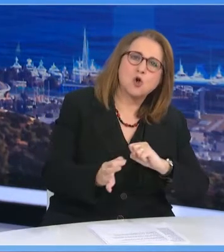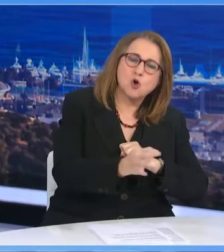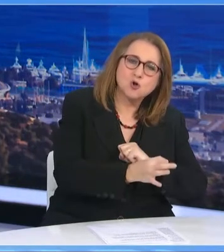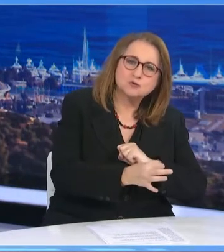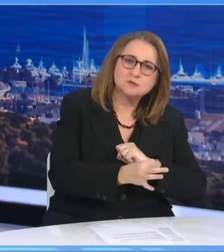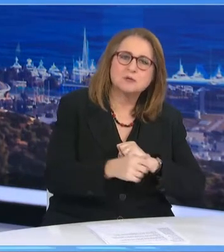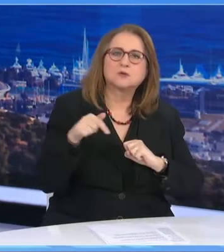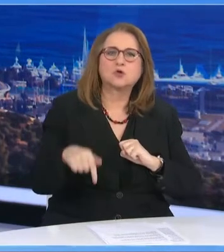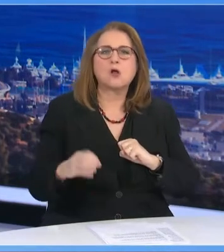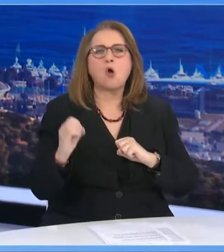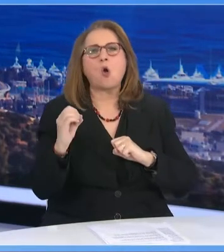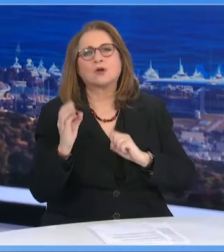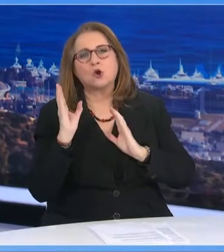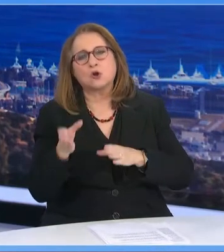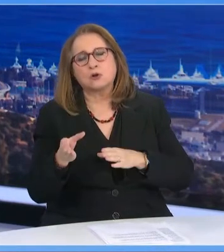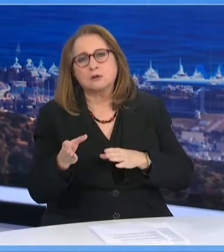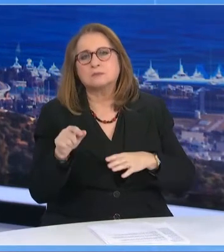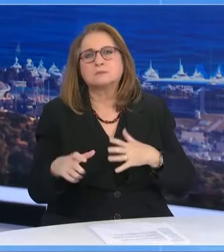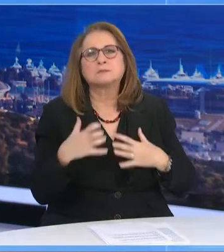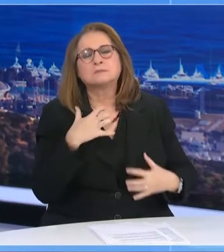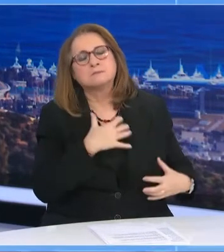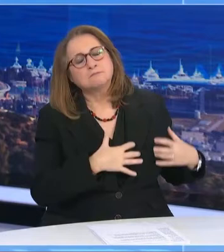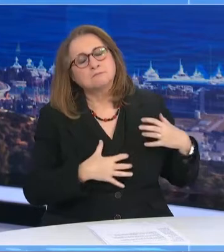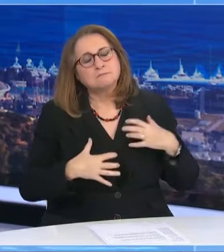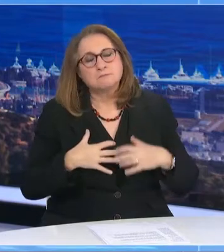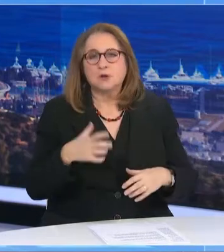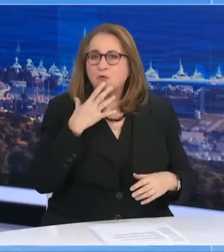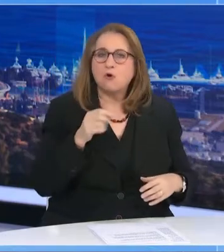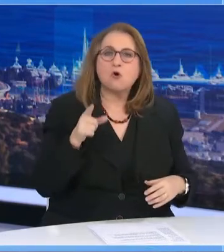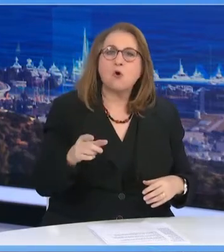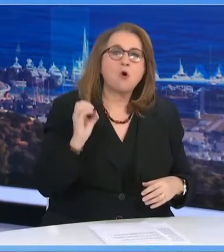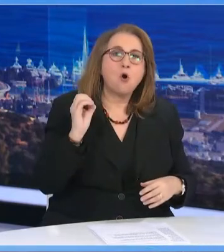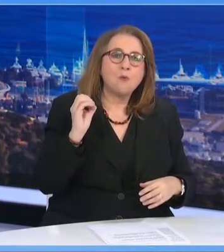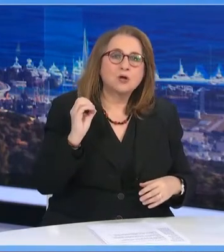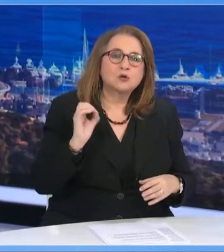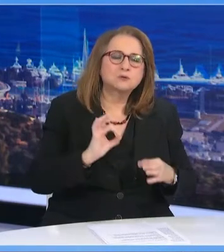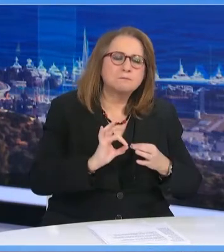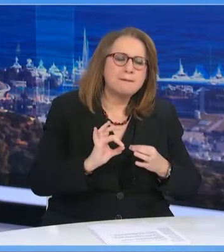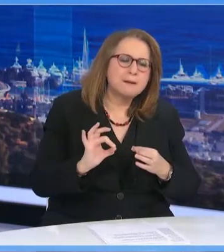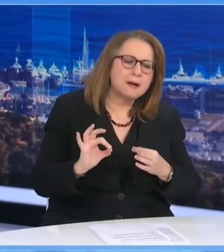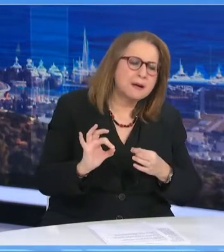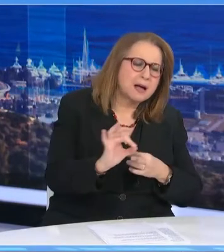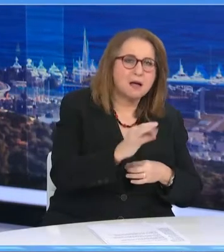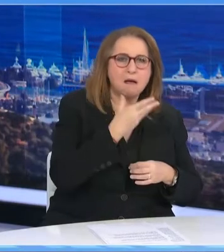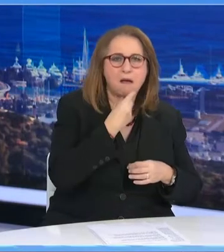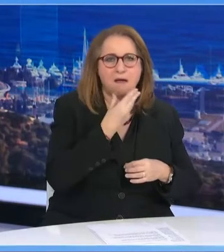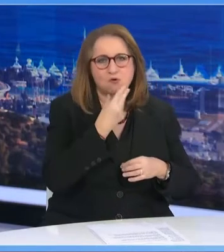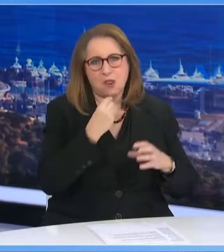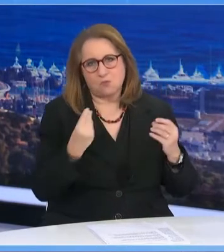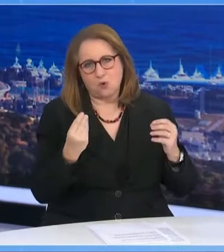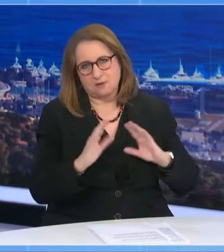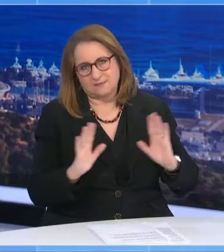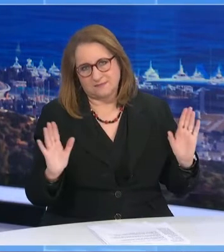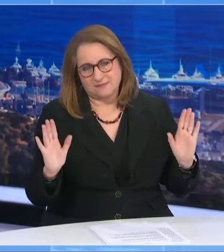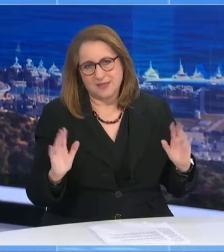που έχουν διαπιστωθεί δείχνουν την μεγάλη μεταδοτικότητα του ιού. Ήδη